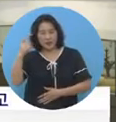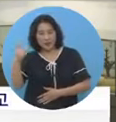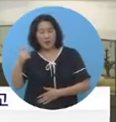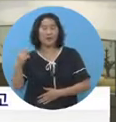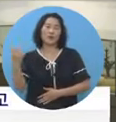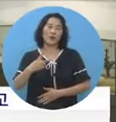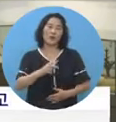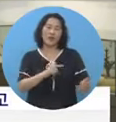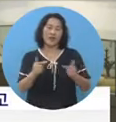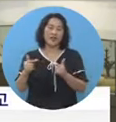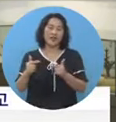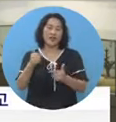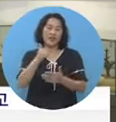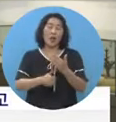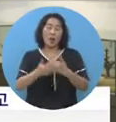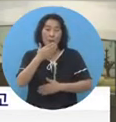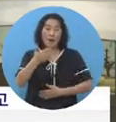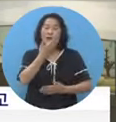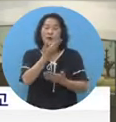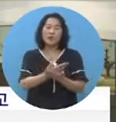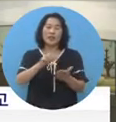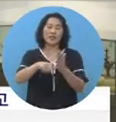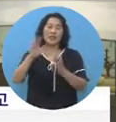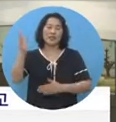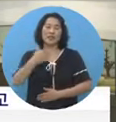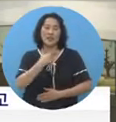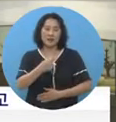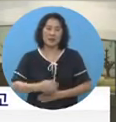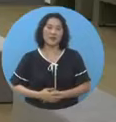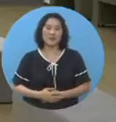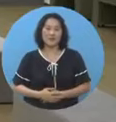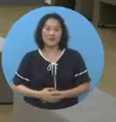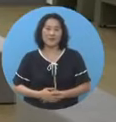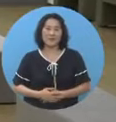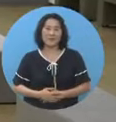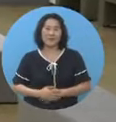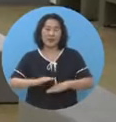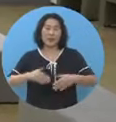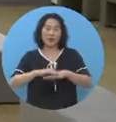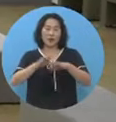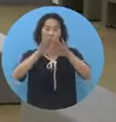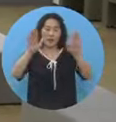느끼게 하고 옛 추억을 되새길 수 있는 소중한 시간이 되었으면 합니다.